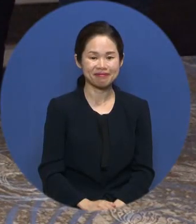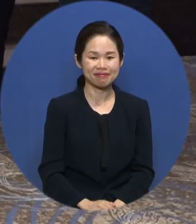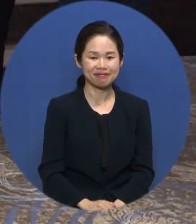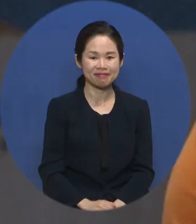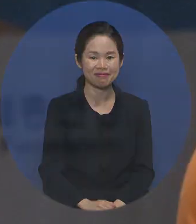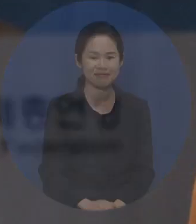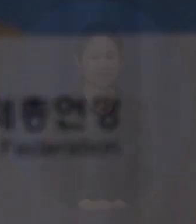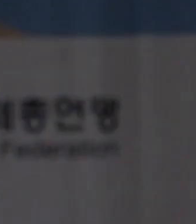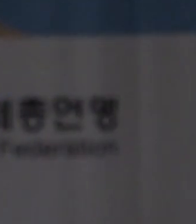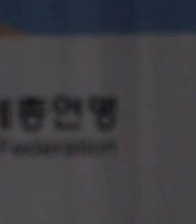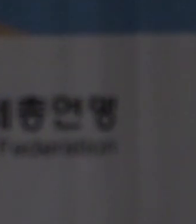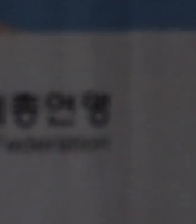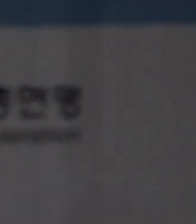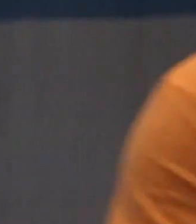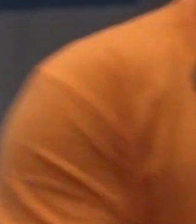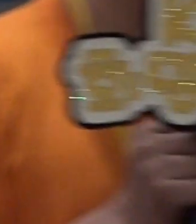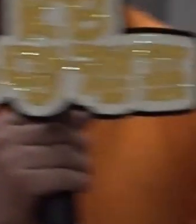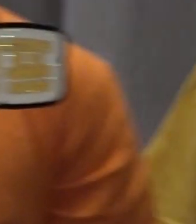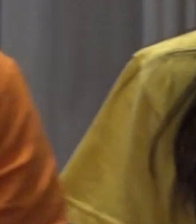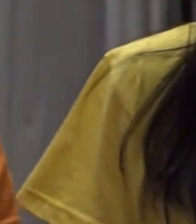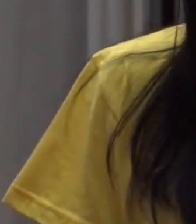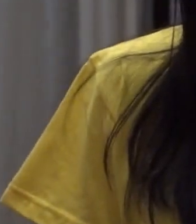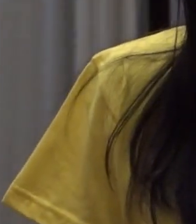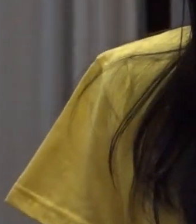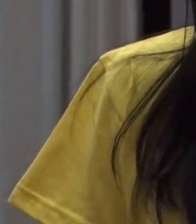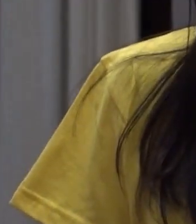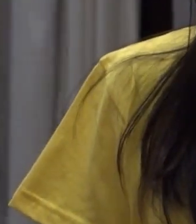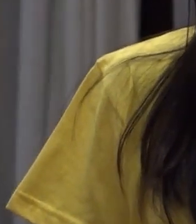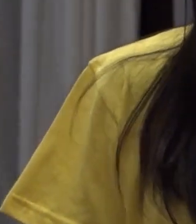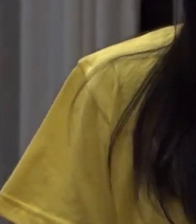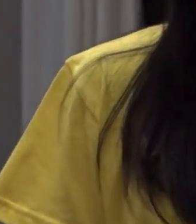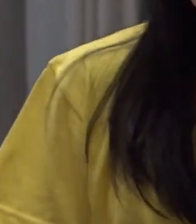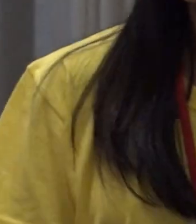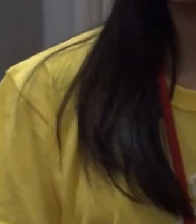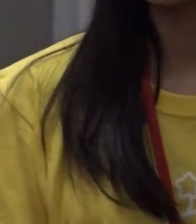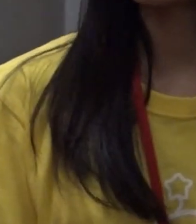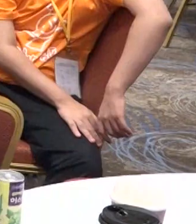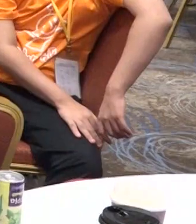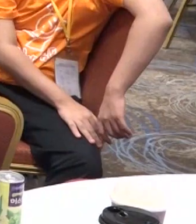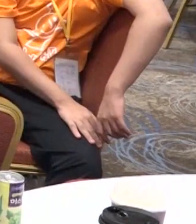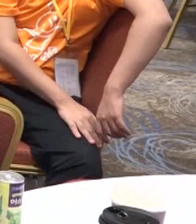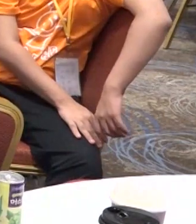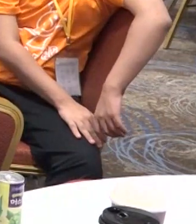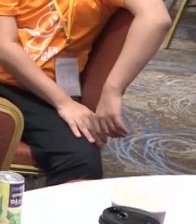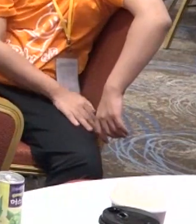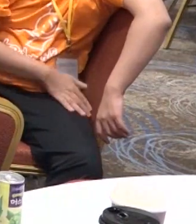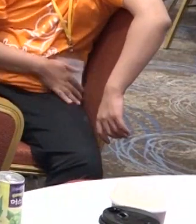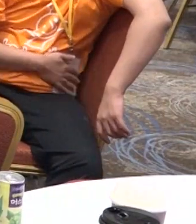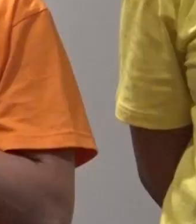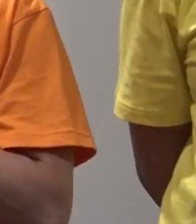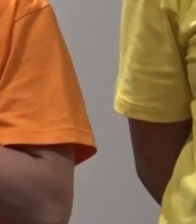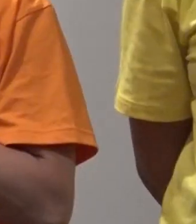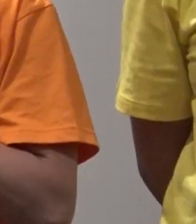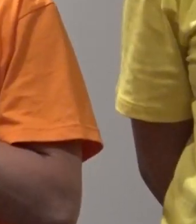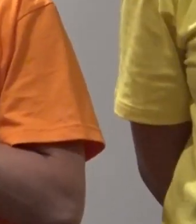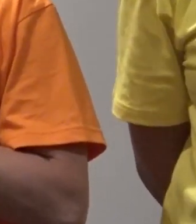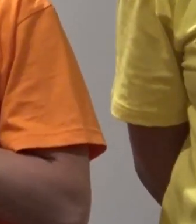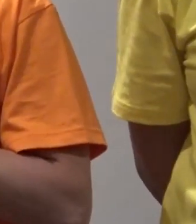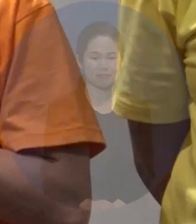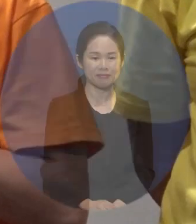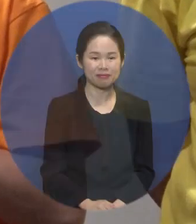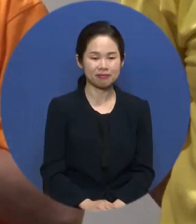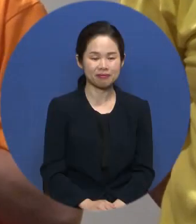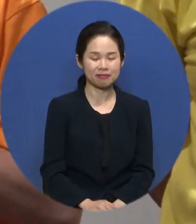독서가 있는데요. 힐링피아라는 회사를 차린 선조입니다. 도움이 될 만한